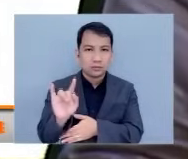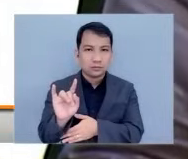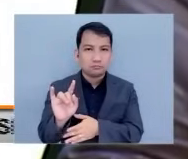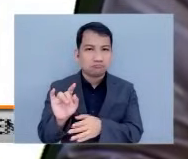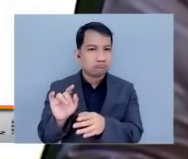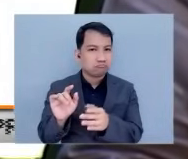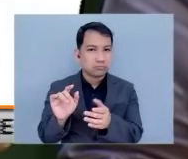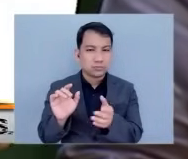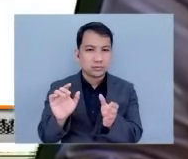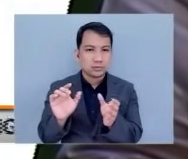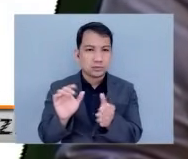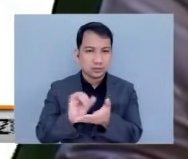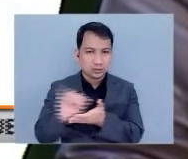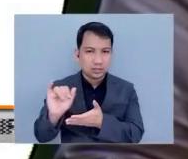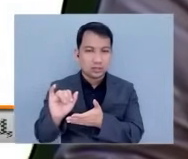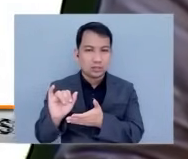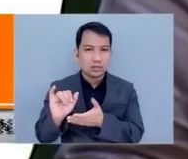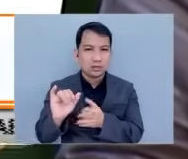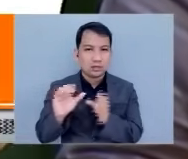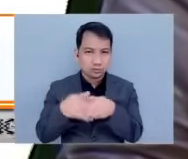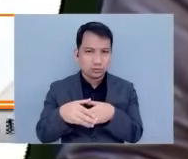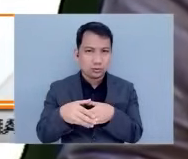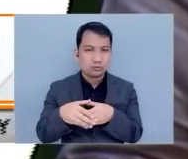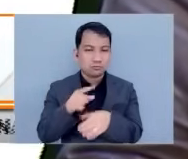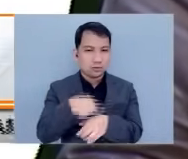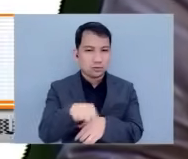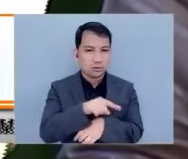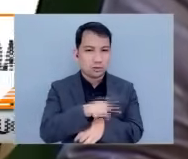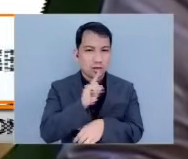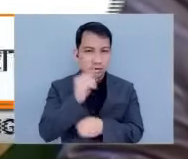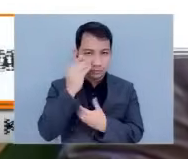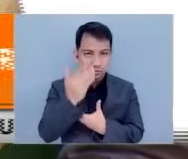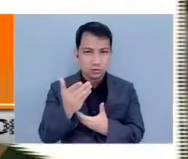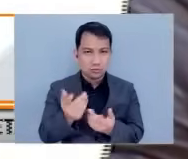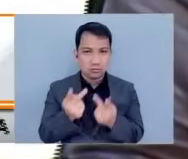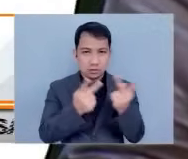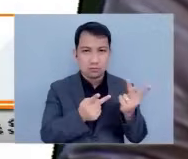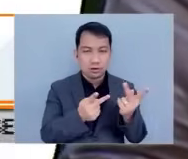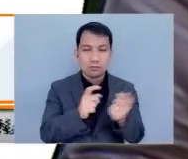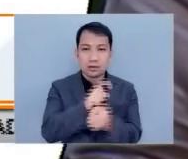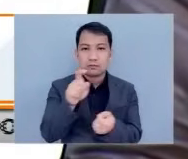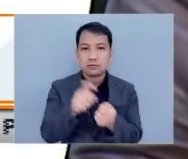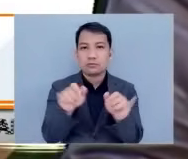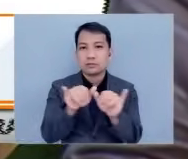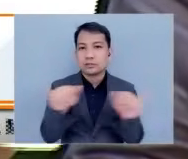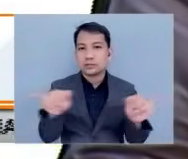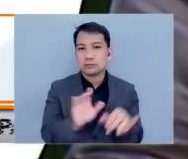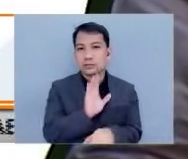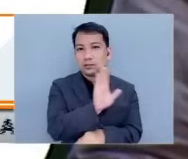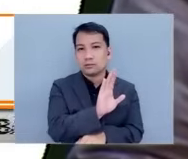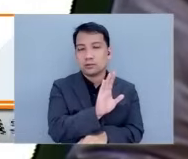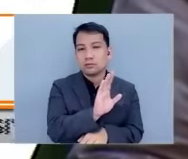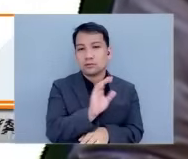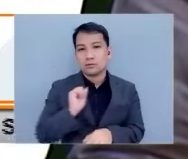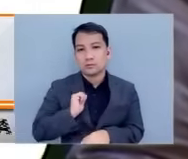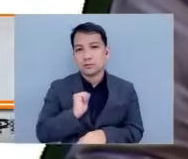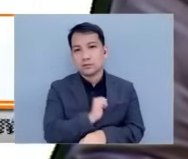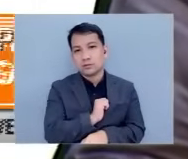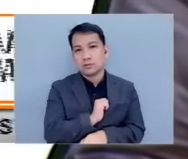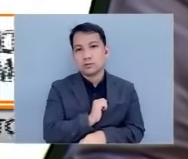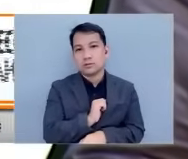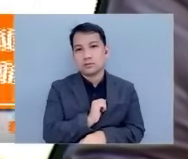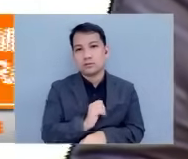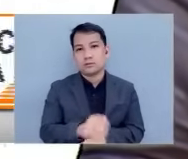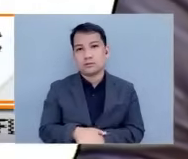The provisions which we placed here is exactly the same what the Senate placed. Para wala nang iba